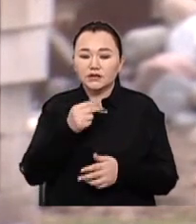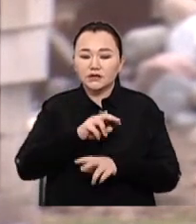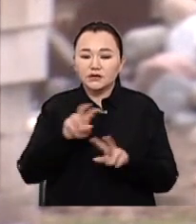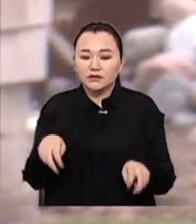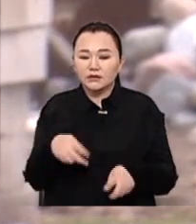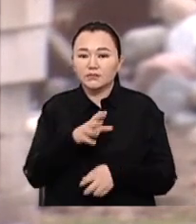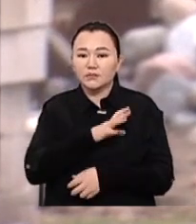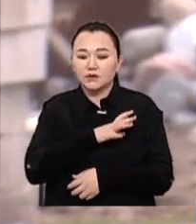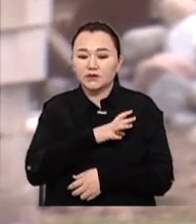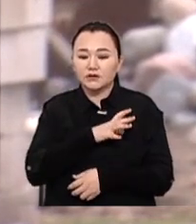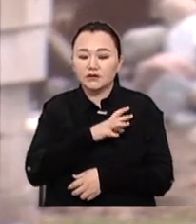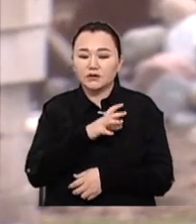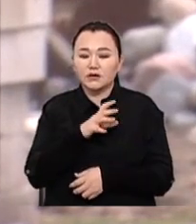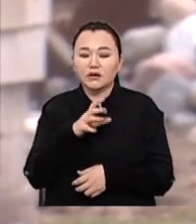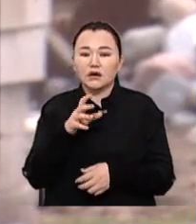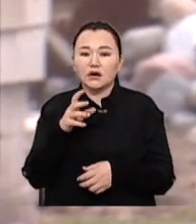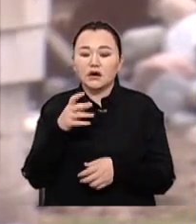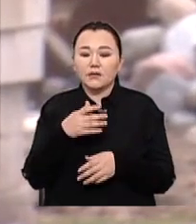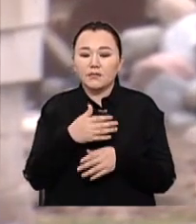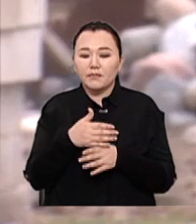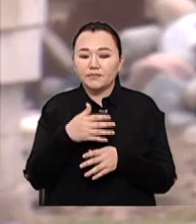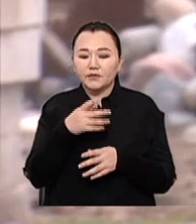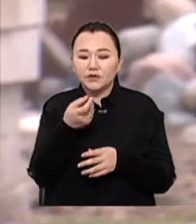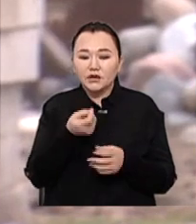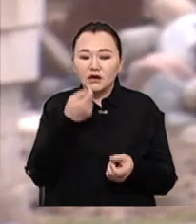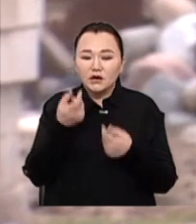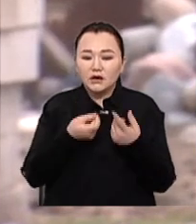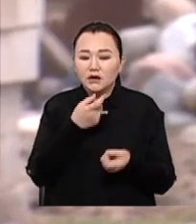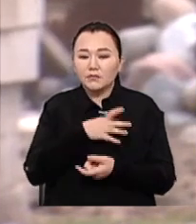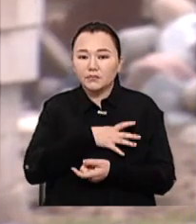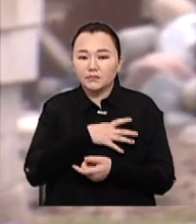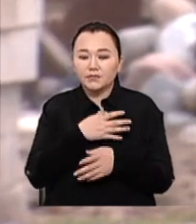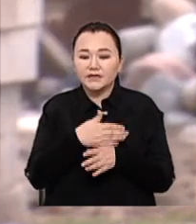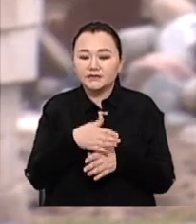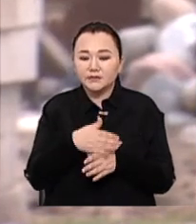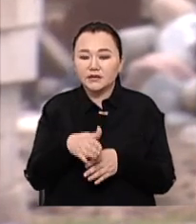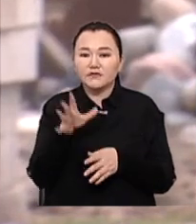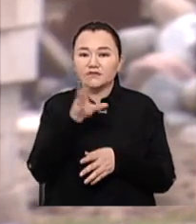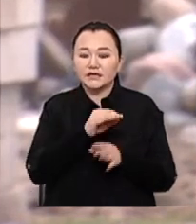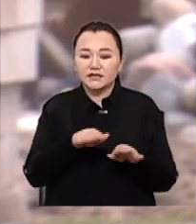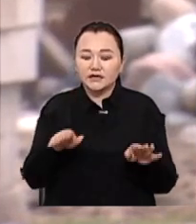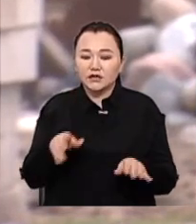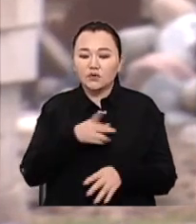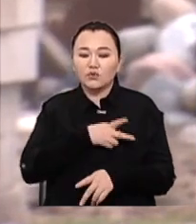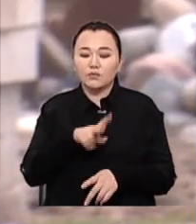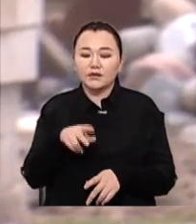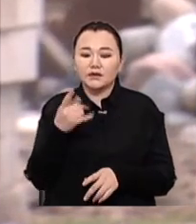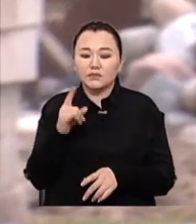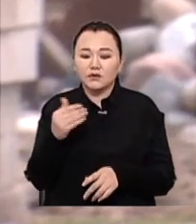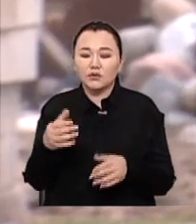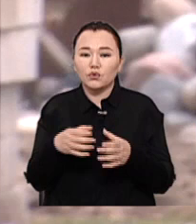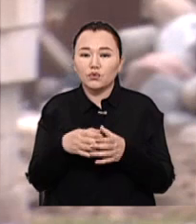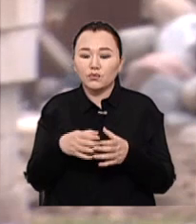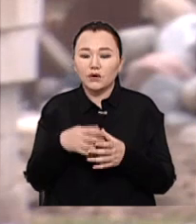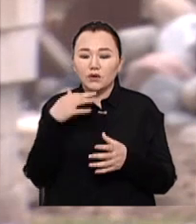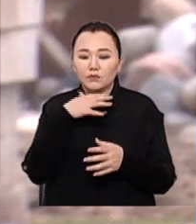керек болған. Негізгі ақырындап жет жаға шыққанды және бүкіл балалардың өзін және қайтыс болған баланың группаларында